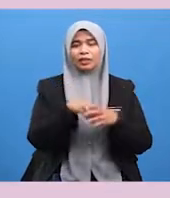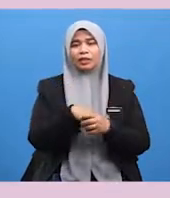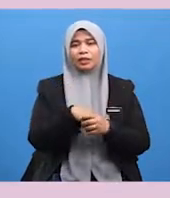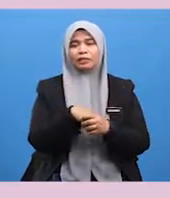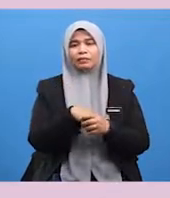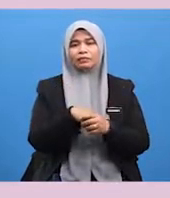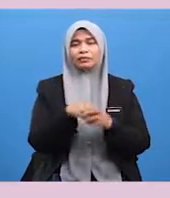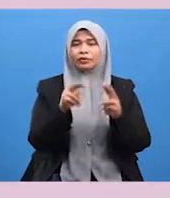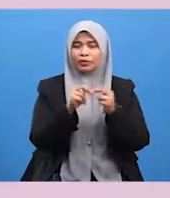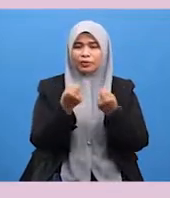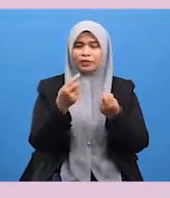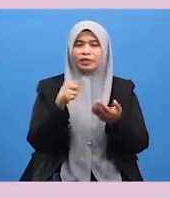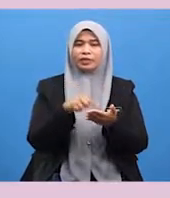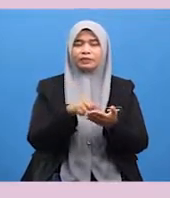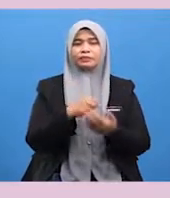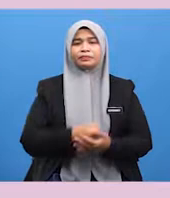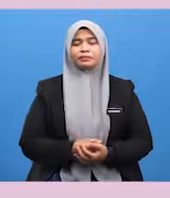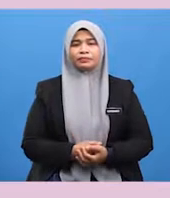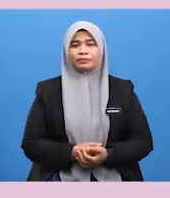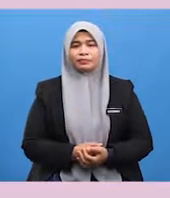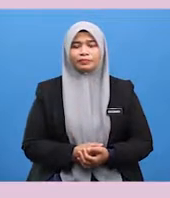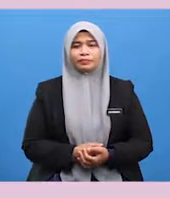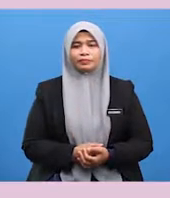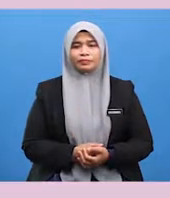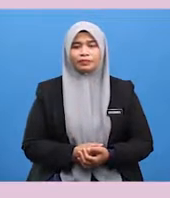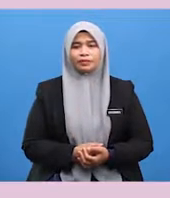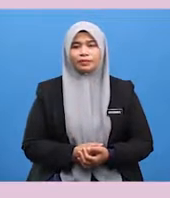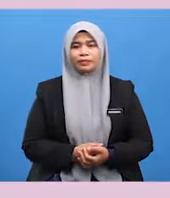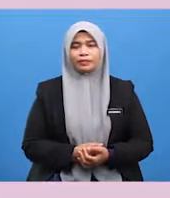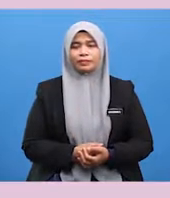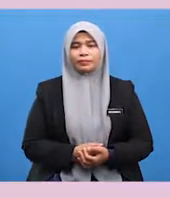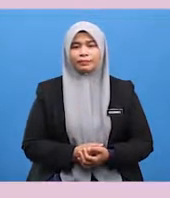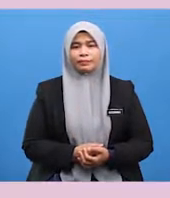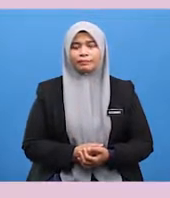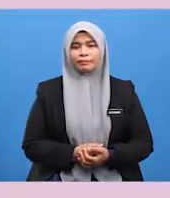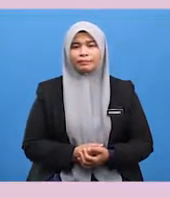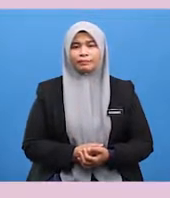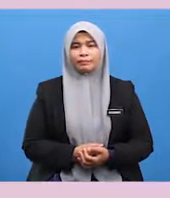Sulalatus Salatin dan juga novel Saudaga Besar dari Kuala Lumpur.